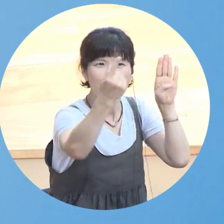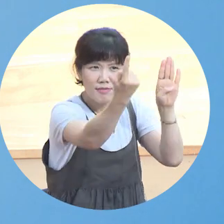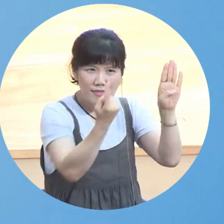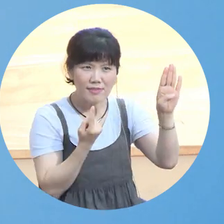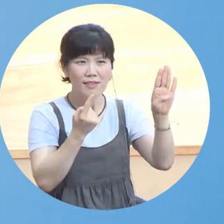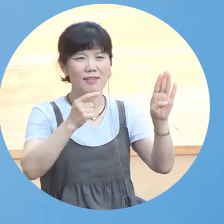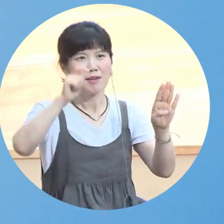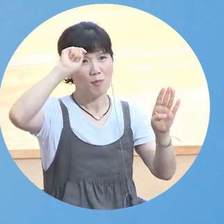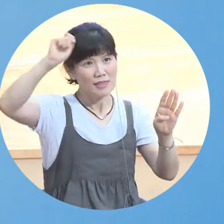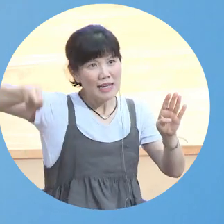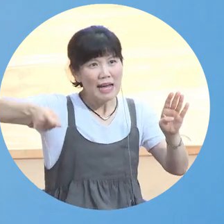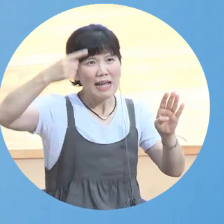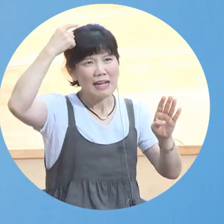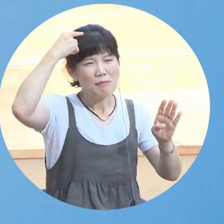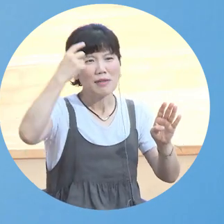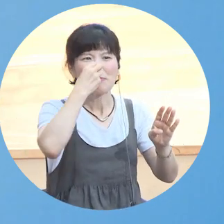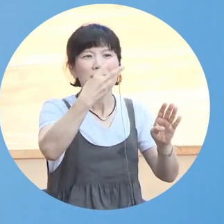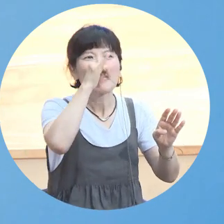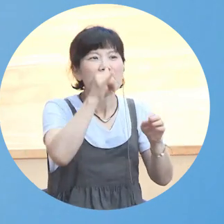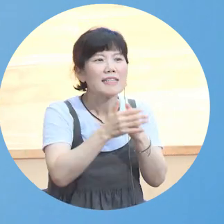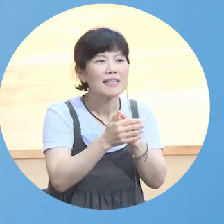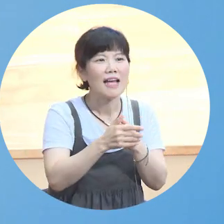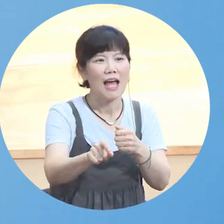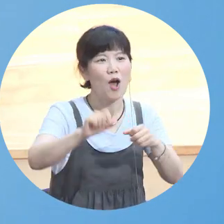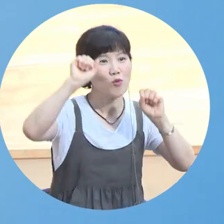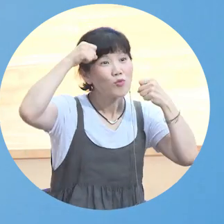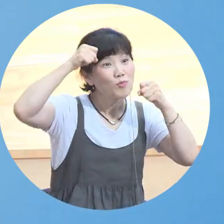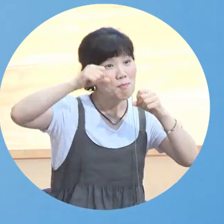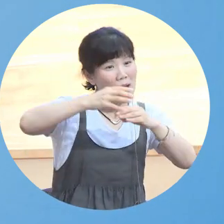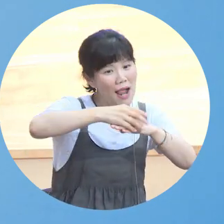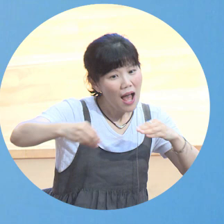난다 구두를 벗은 2